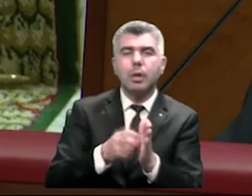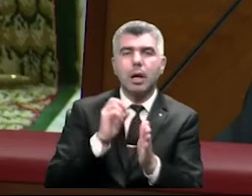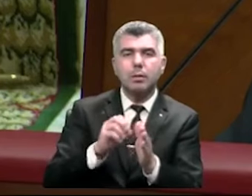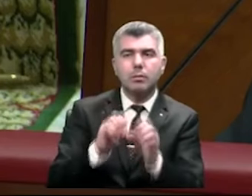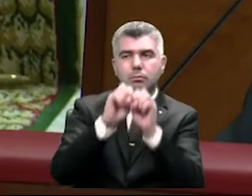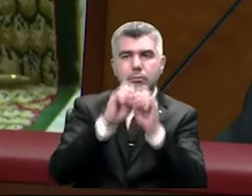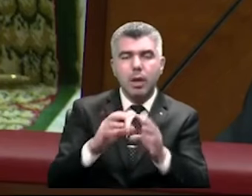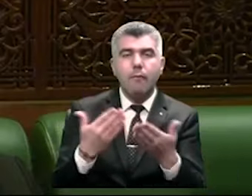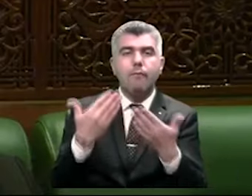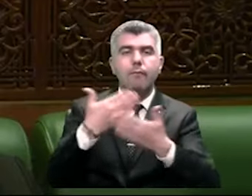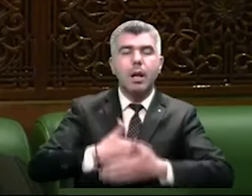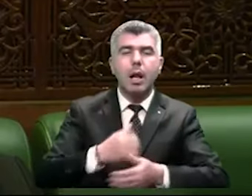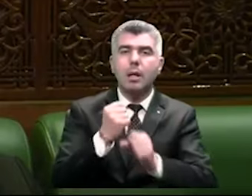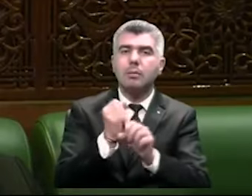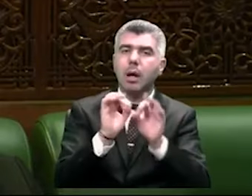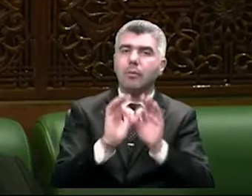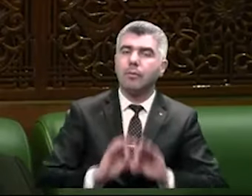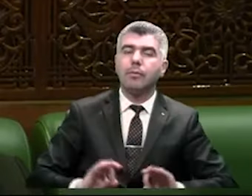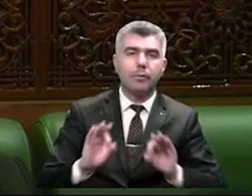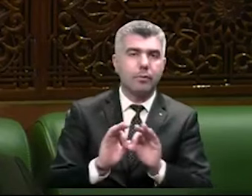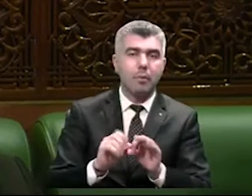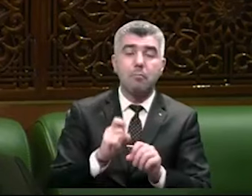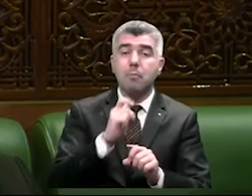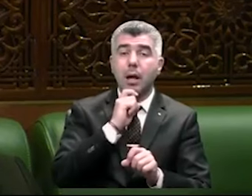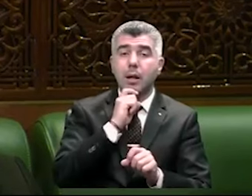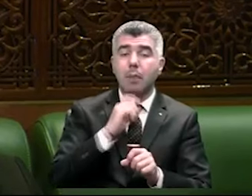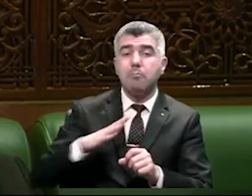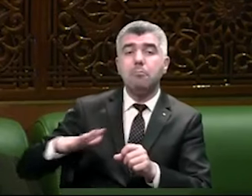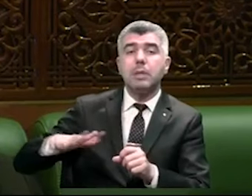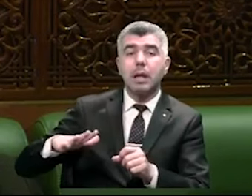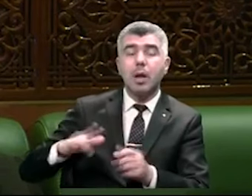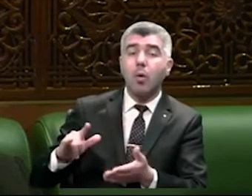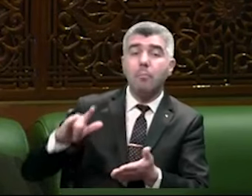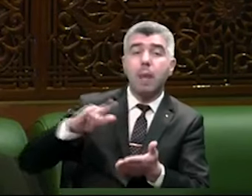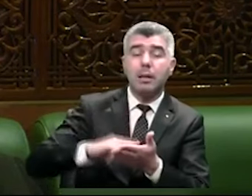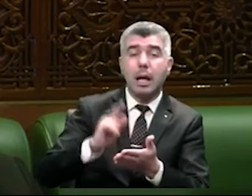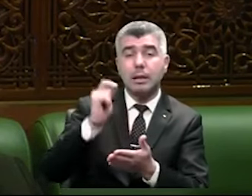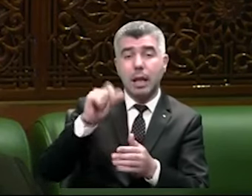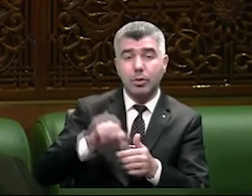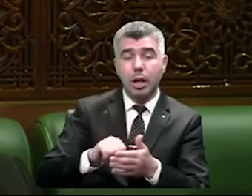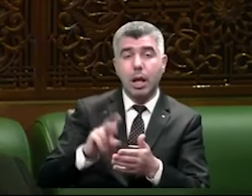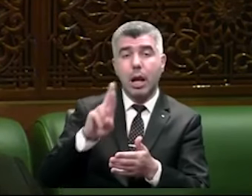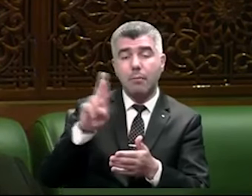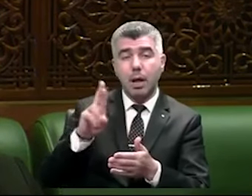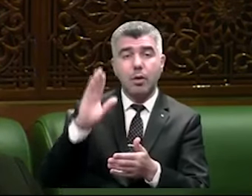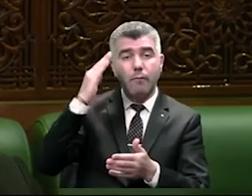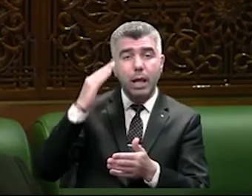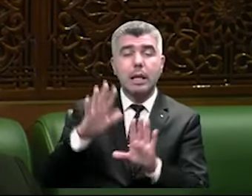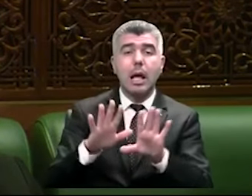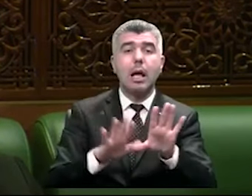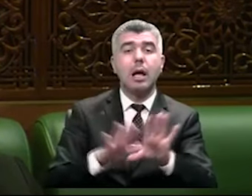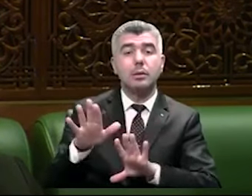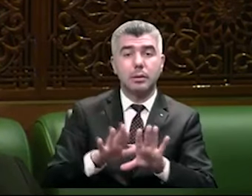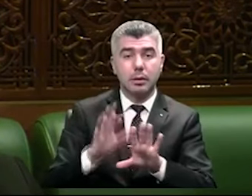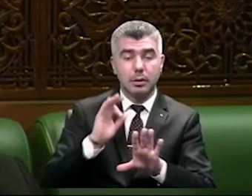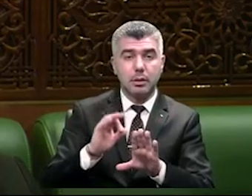الفتره الليل فما بالكم السيد الوزير بباقي المدن او المطارات الكبرى ك طنجه والرباط وفاس واكادير وغيرها التي